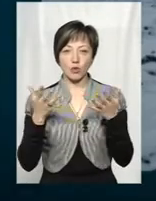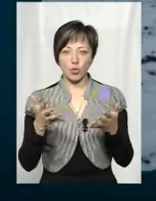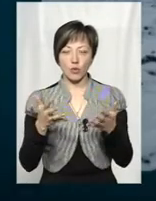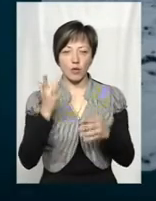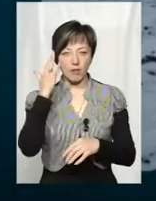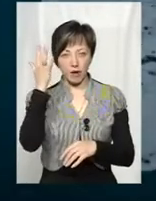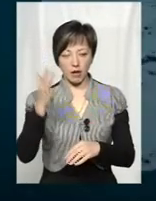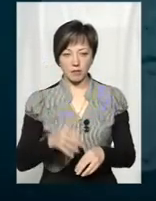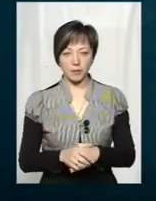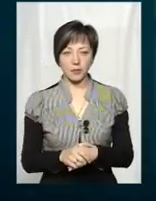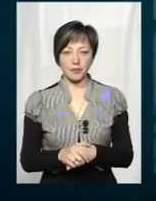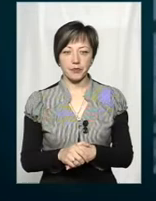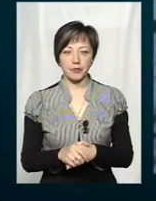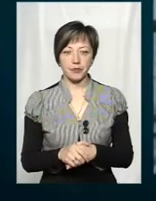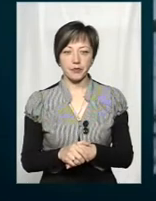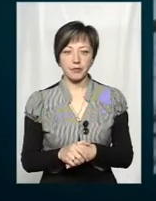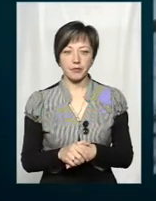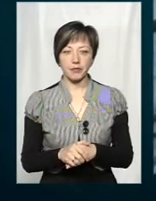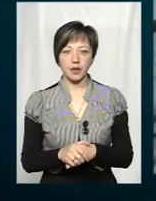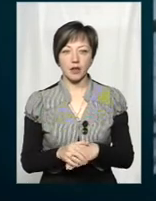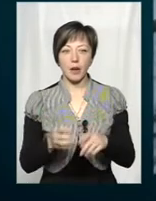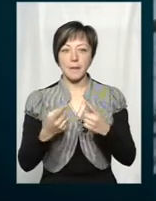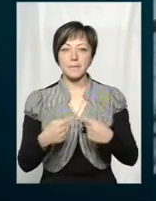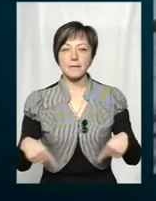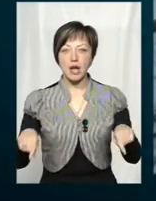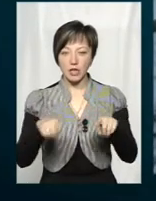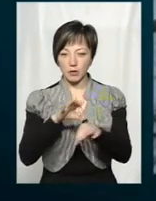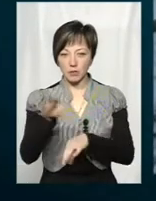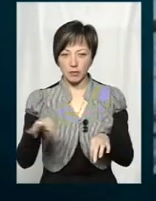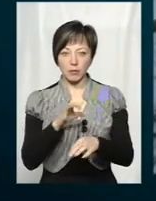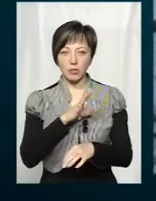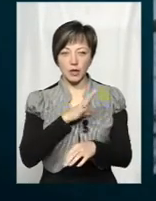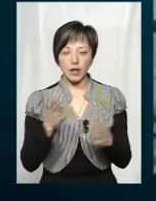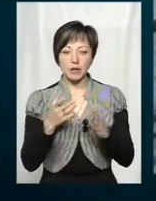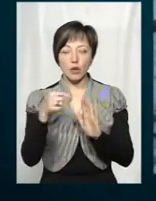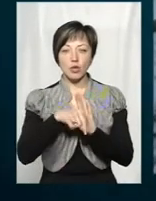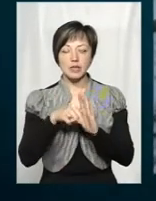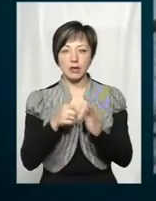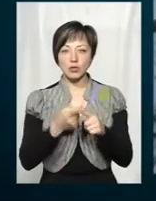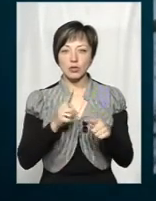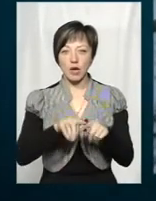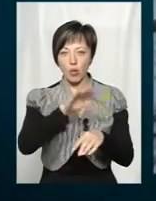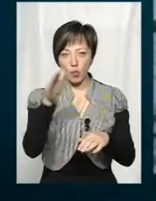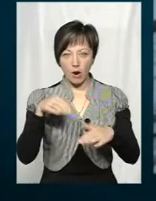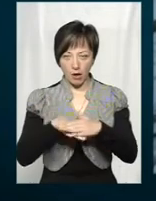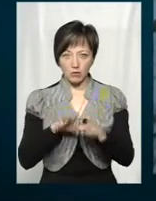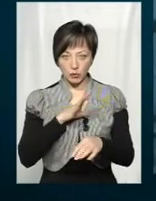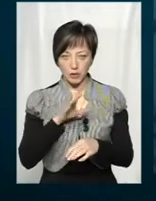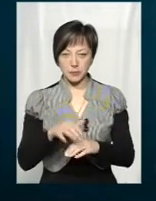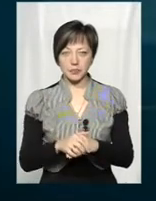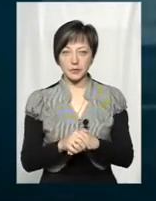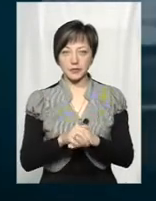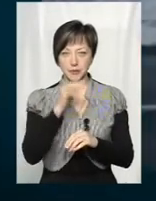уявляємо. А межі його от винесені були в натурі, от якісь ознаки того, що це курган, там були? Звісно